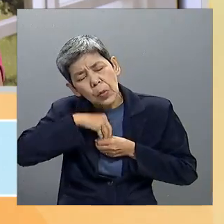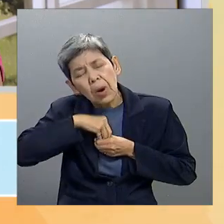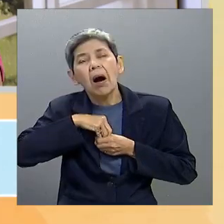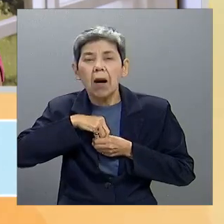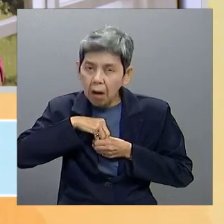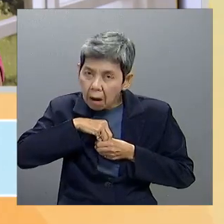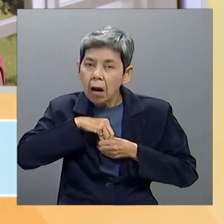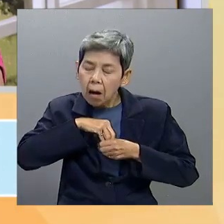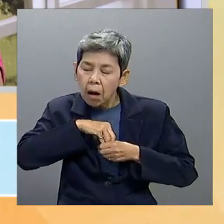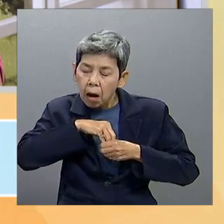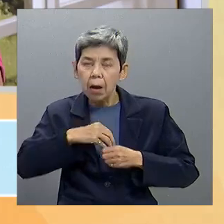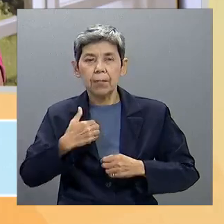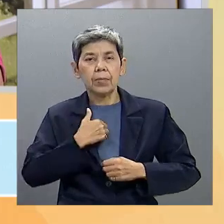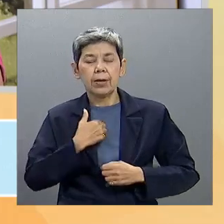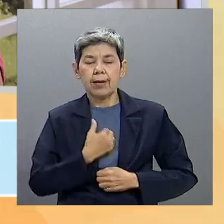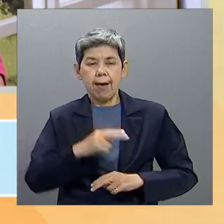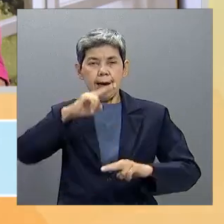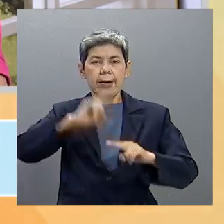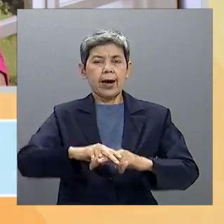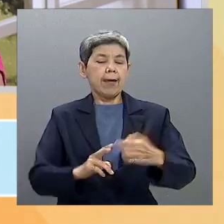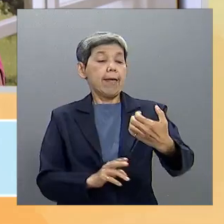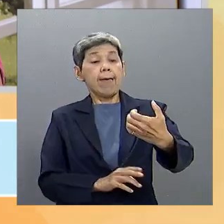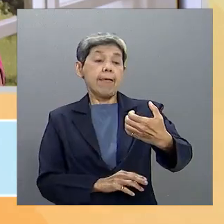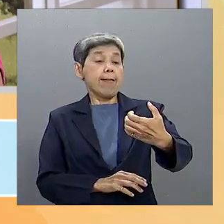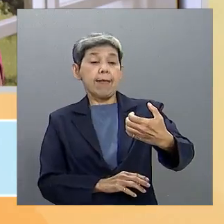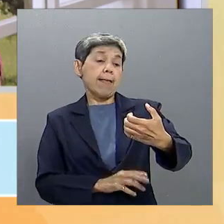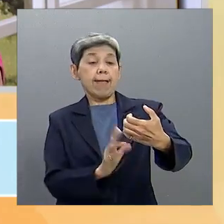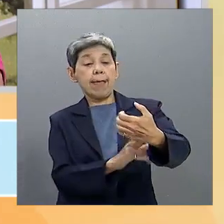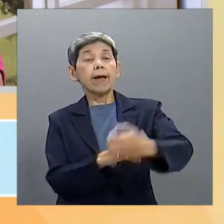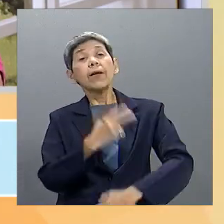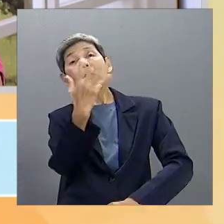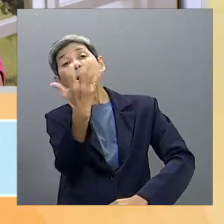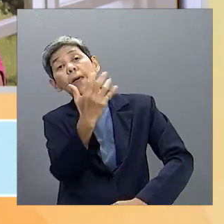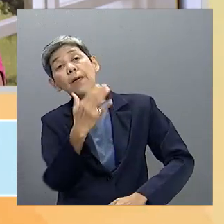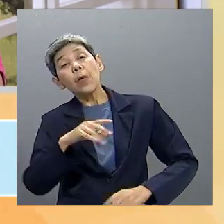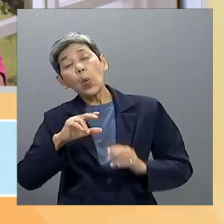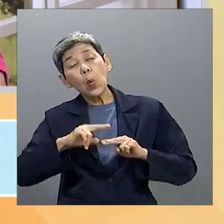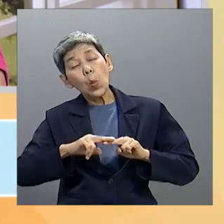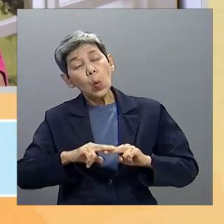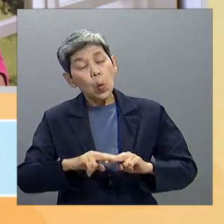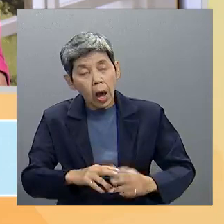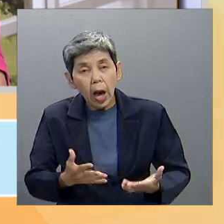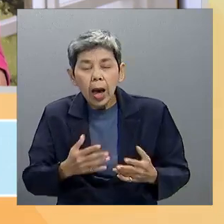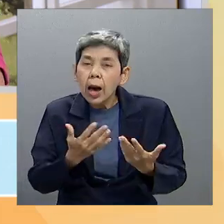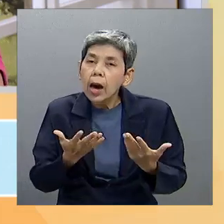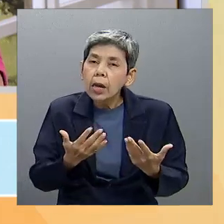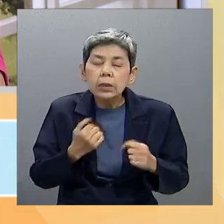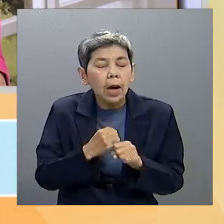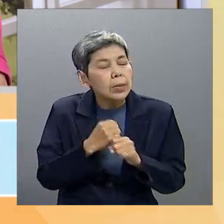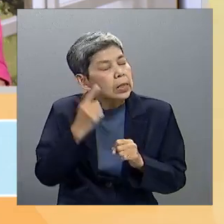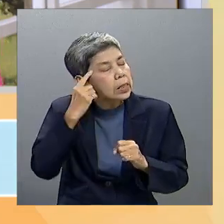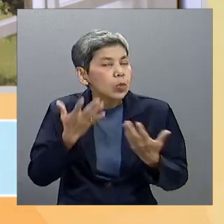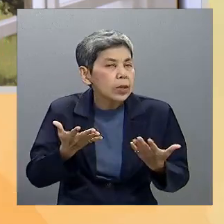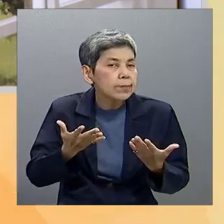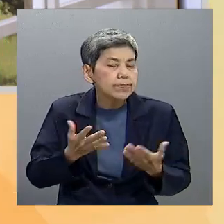ครับ sitting disease เนี่ยมันต้องเกิดขึ้นแน่ๆเราจะใช้ชีวิตยังไงดีครับให้ไม่ไปรบกวนความสุขในการหาความบันเทิงหาสุนทรียะของเราครับอาจ